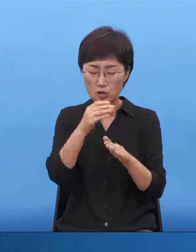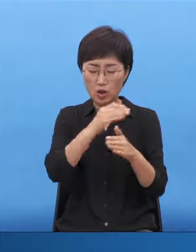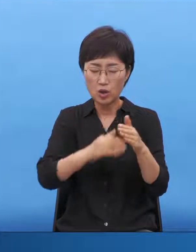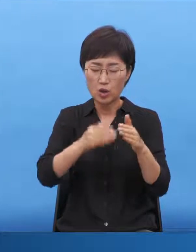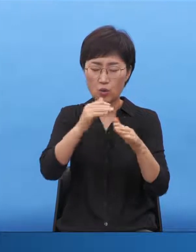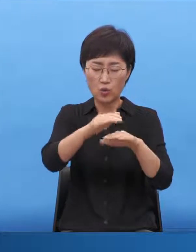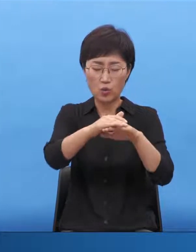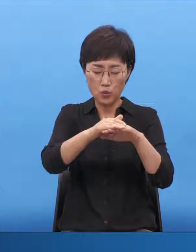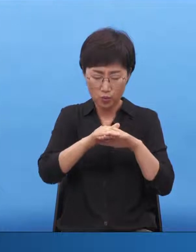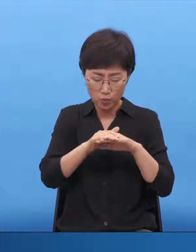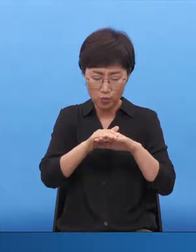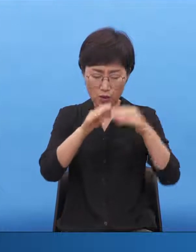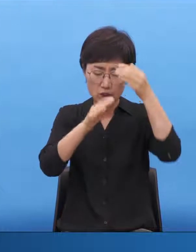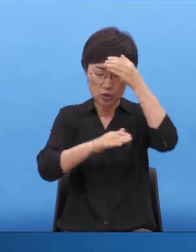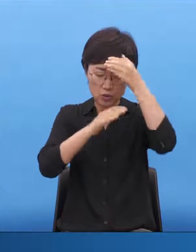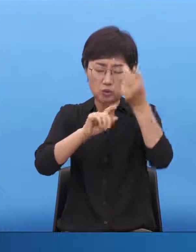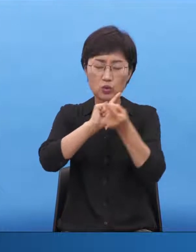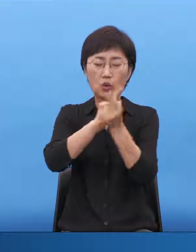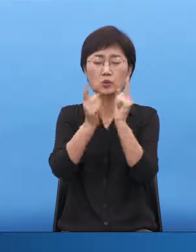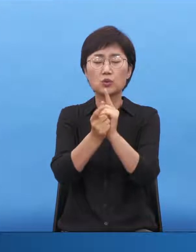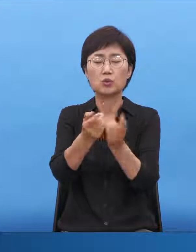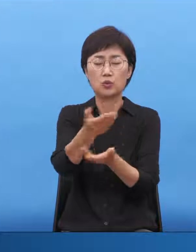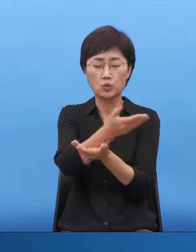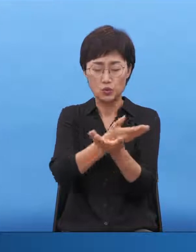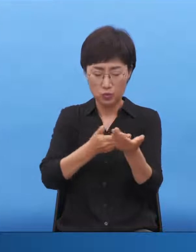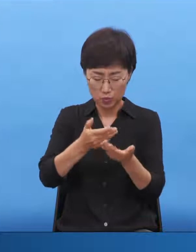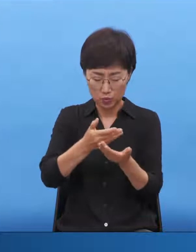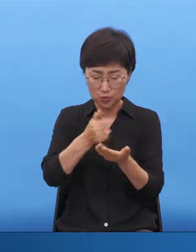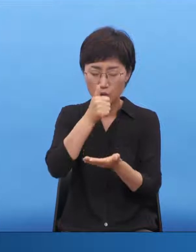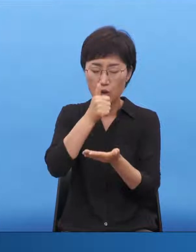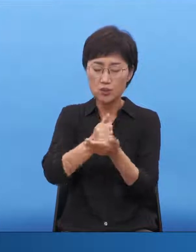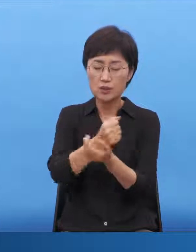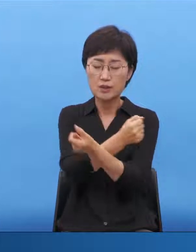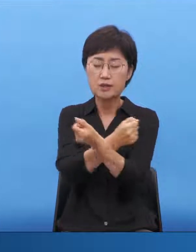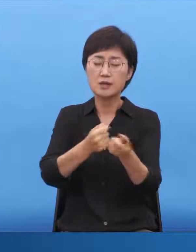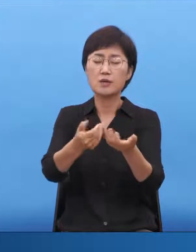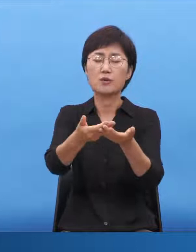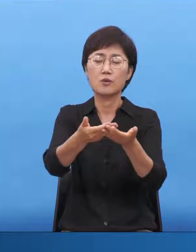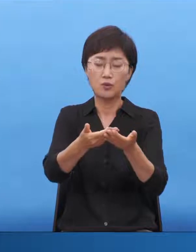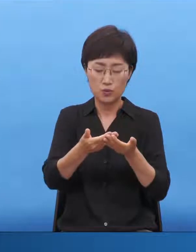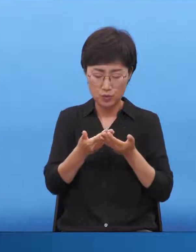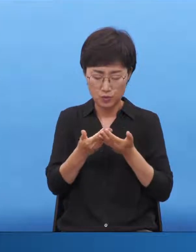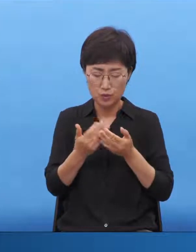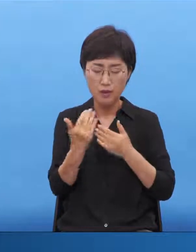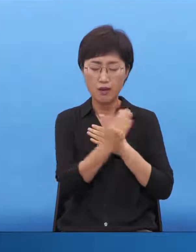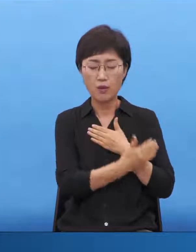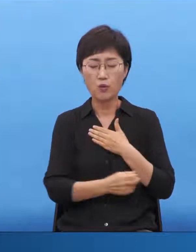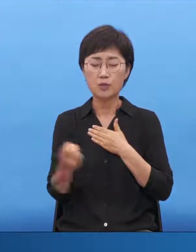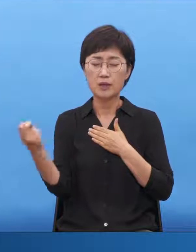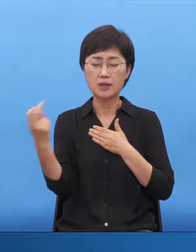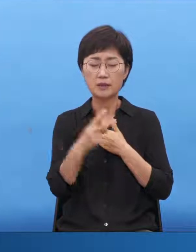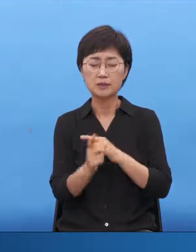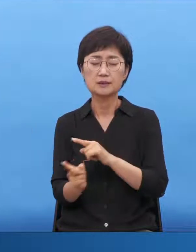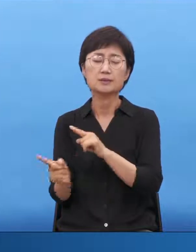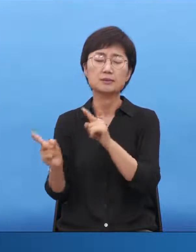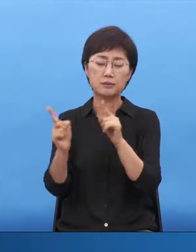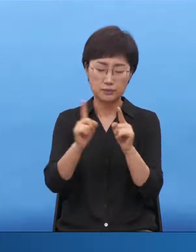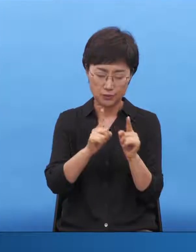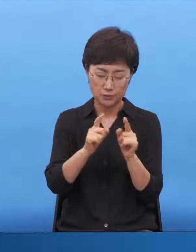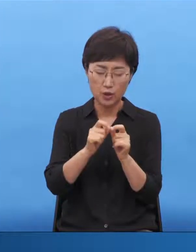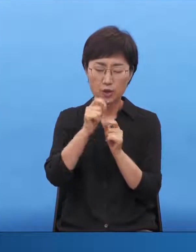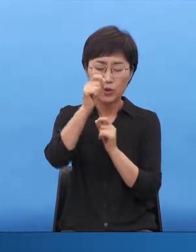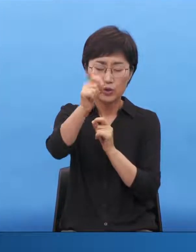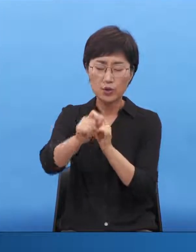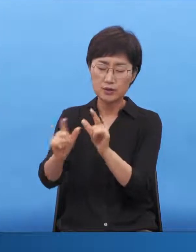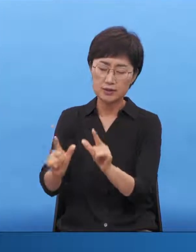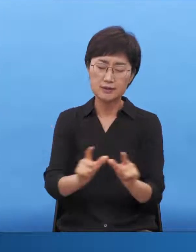믿사오며 거룩한 공회와 성도가 서로 교통하는 것과 죄를 사하여 주시는 것과 몸이 다시 사는